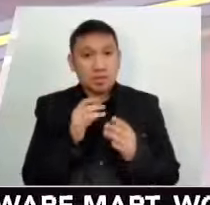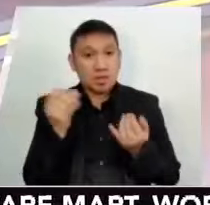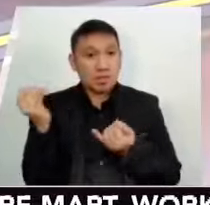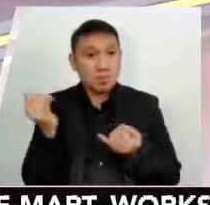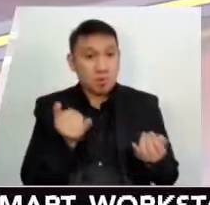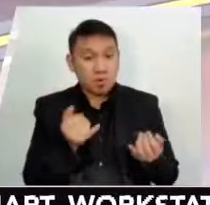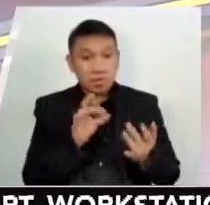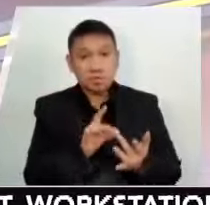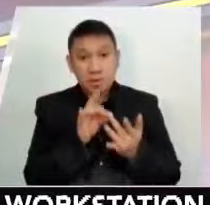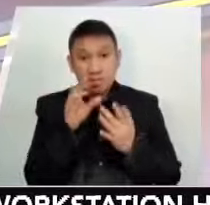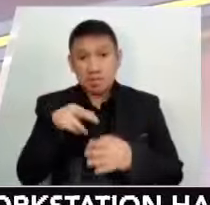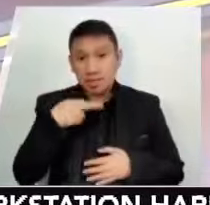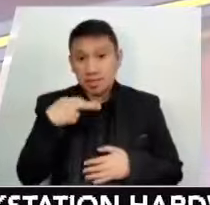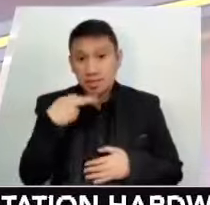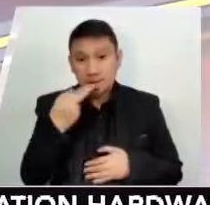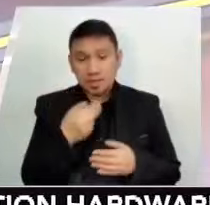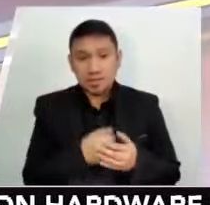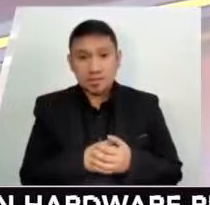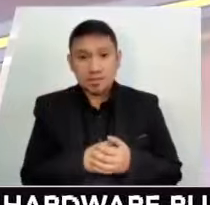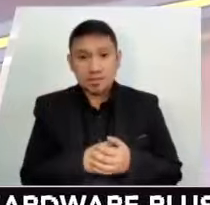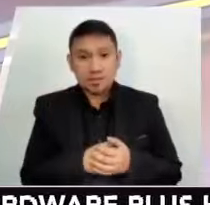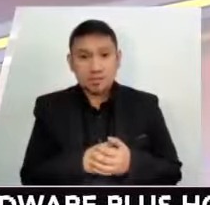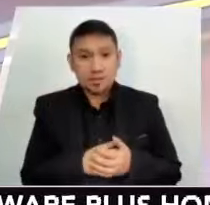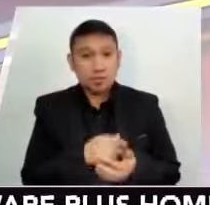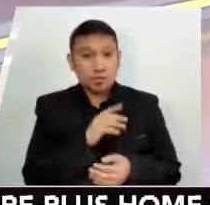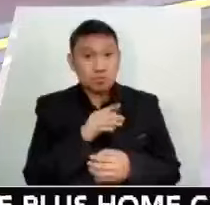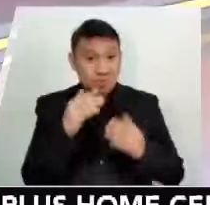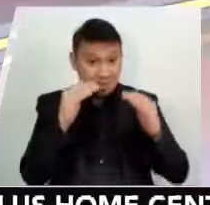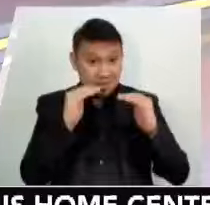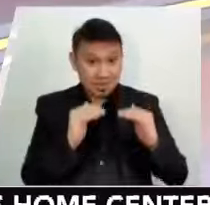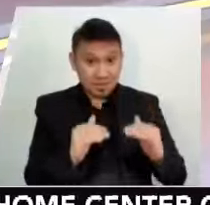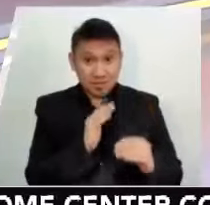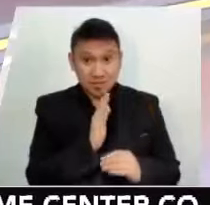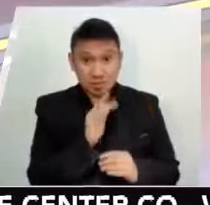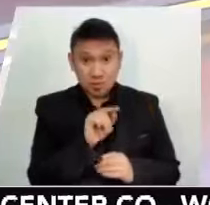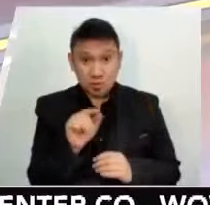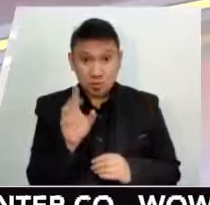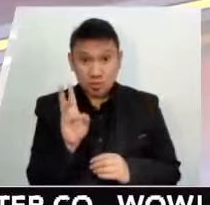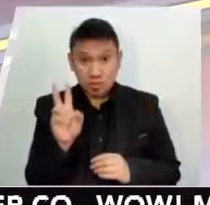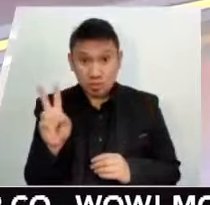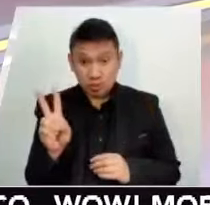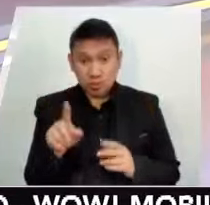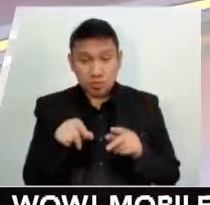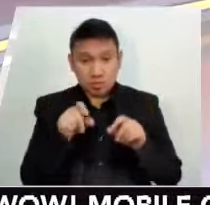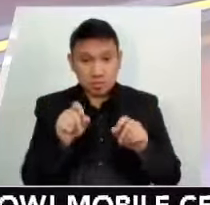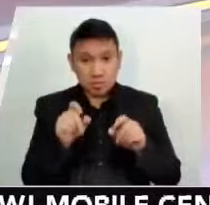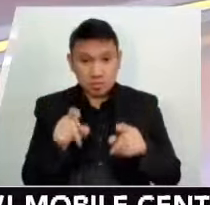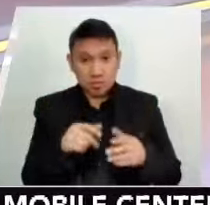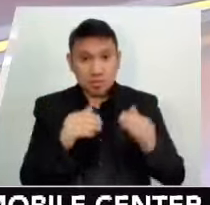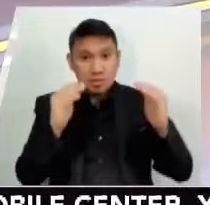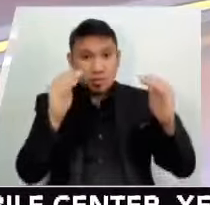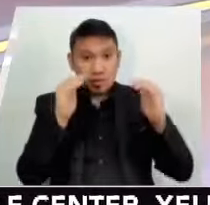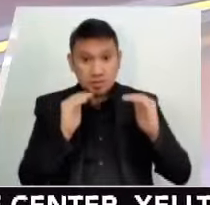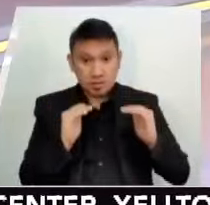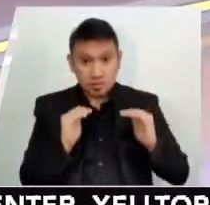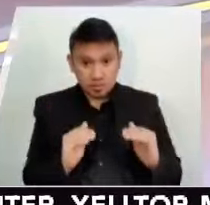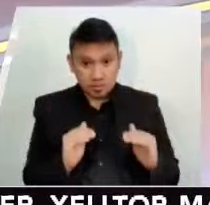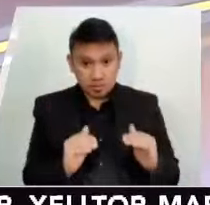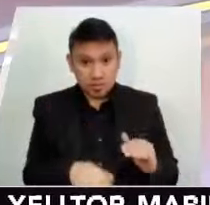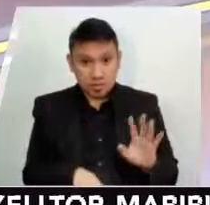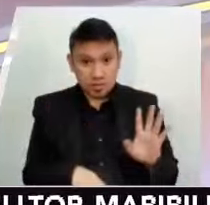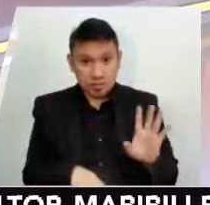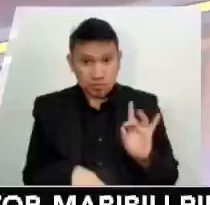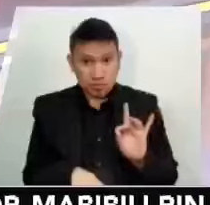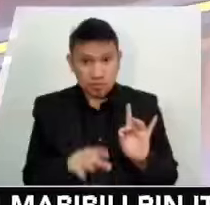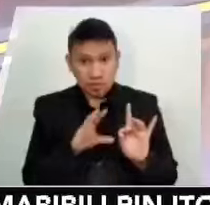bigas. Ang premium naman, 50 hanggang 62 pesos ang bentahan. Ang well-milled, nasa 48 hanggang